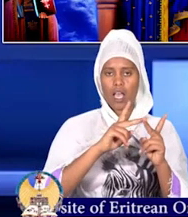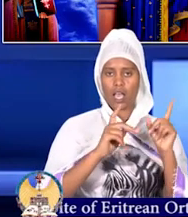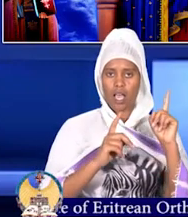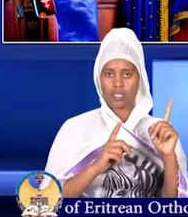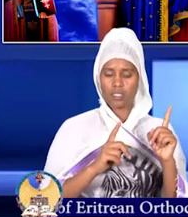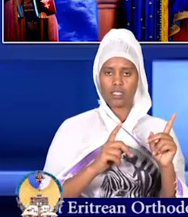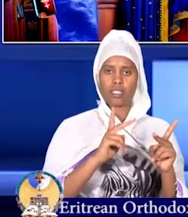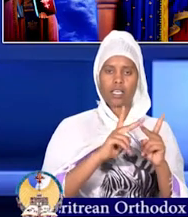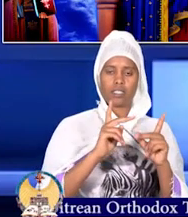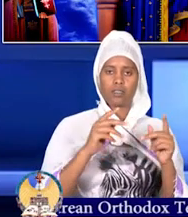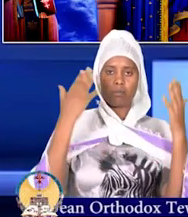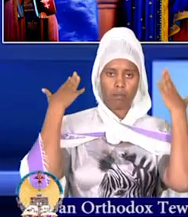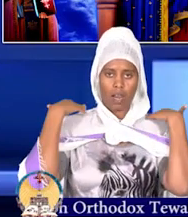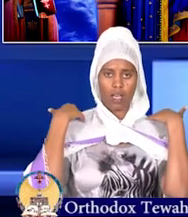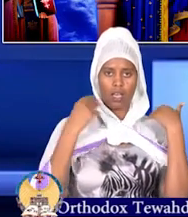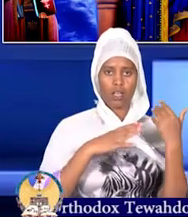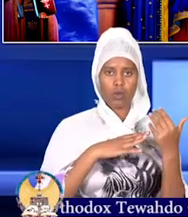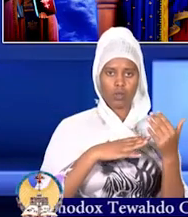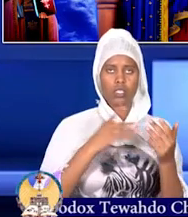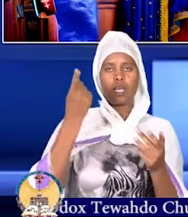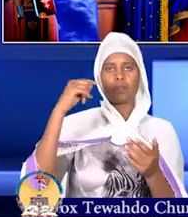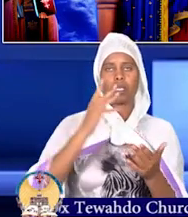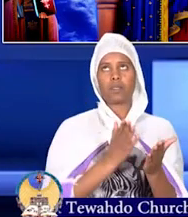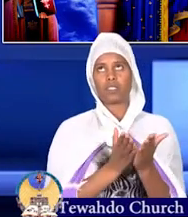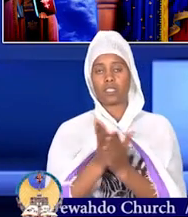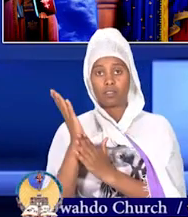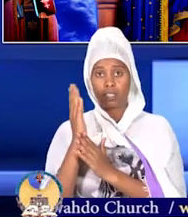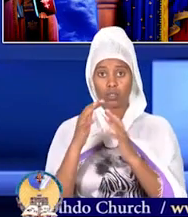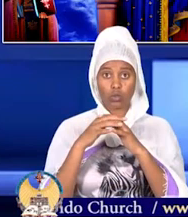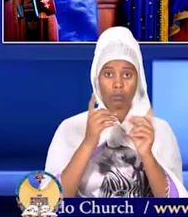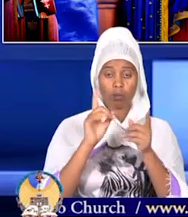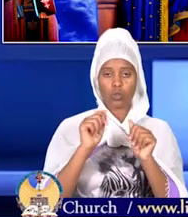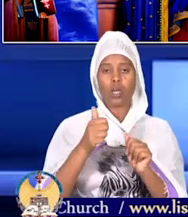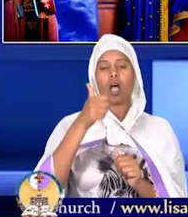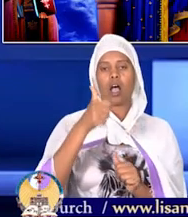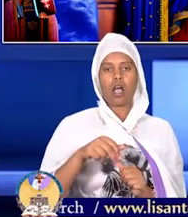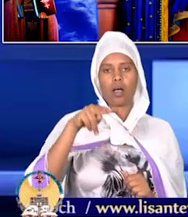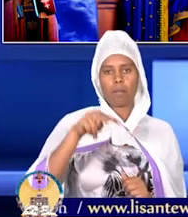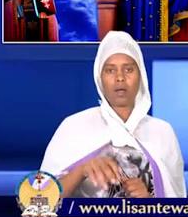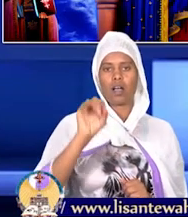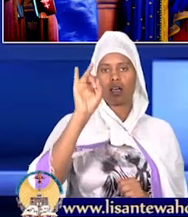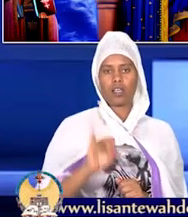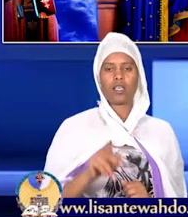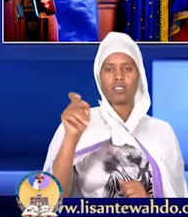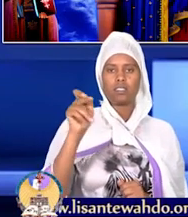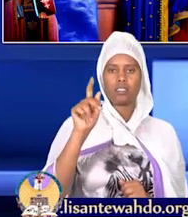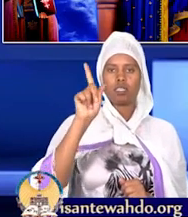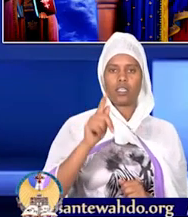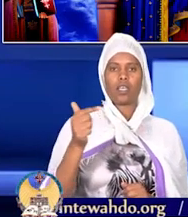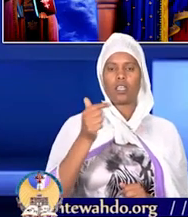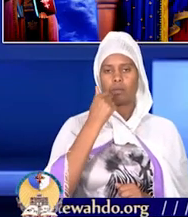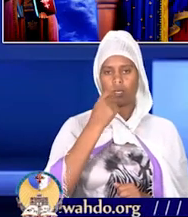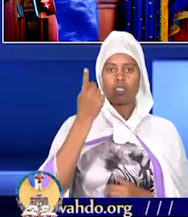እዩ። ሓደ ስለቲ ካልእ ዘቕርቦ ጸሎት ኣማላድነት ይበሃል። እዚ ከዓ